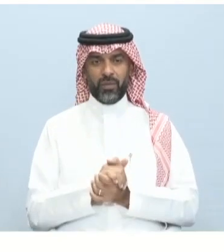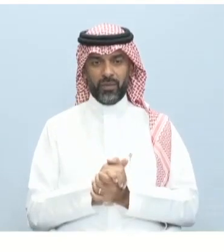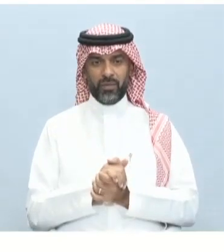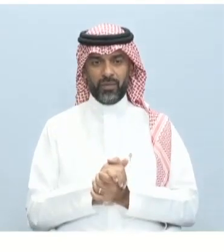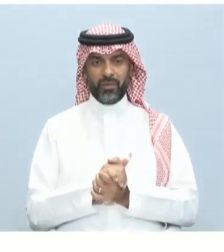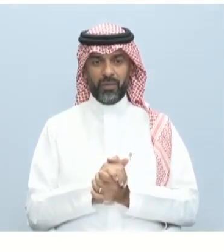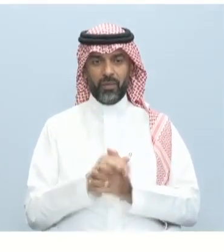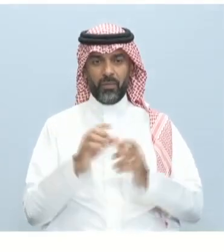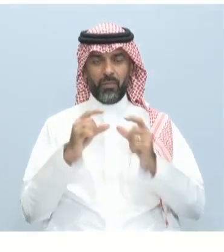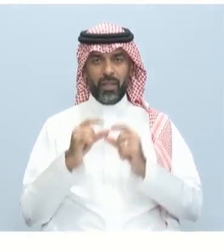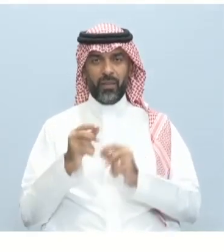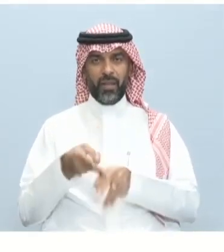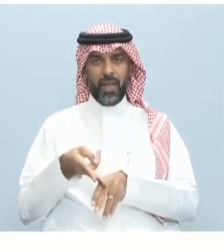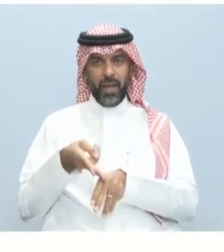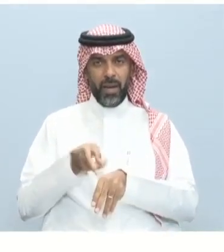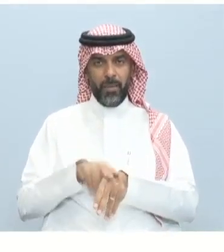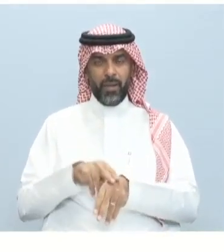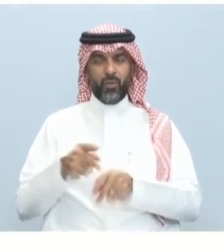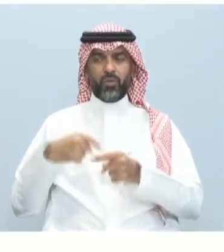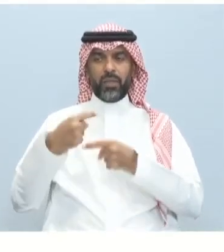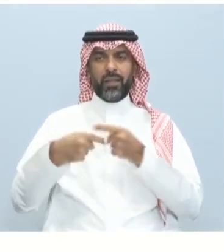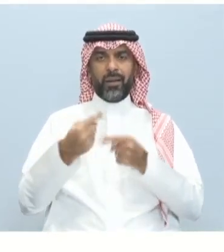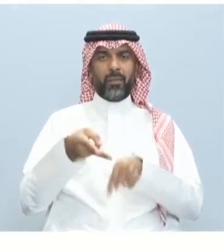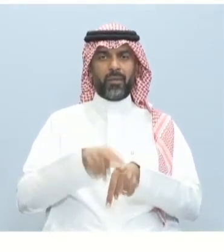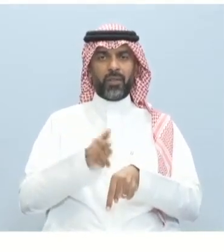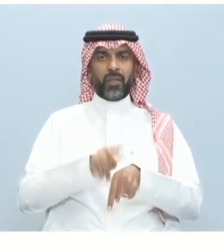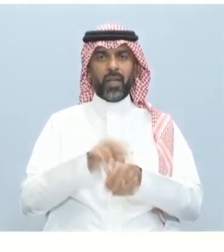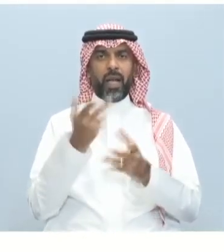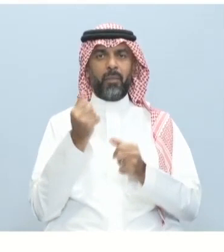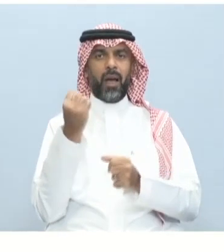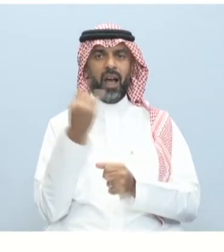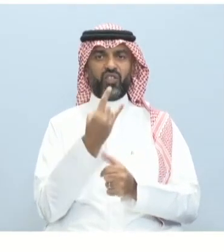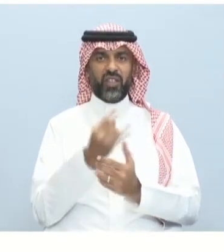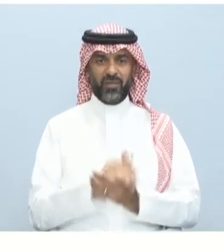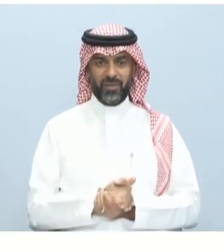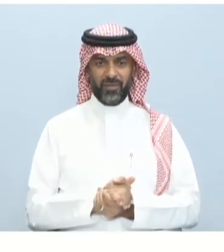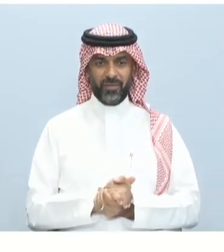ذلك لبنة repeat تقوم بتكرار 10 مرات.